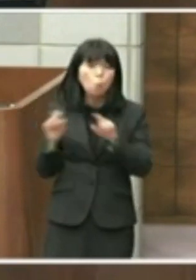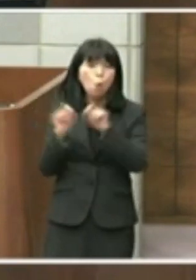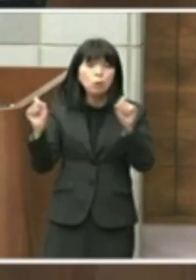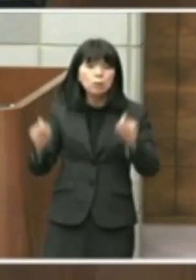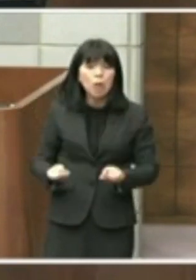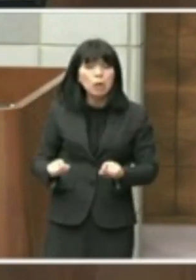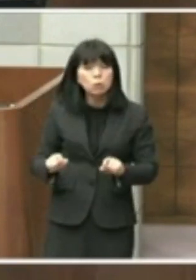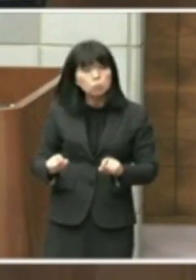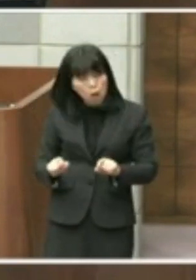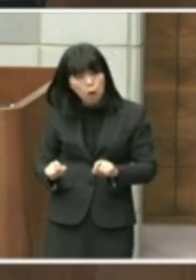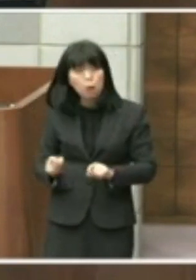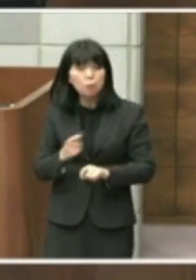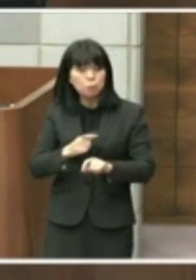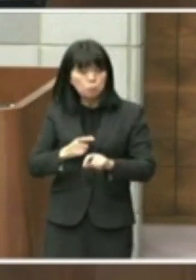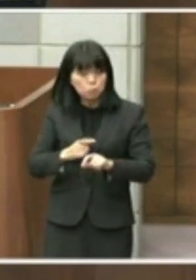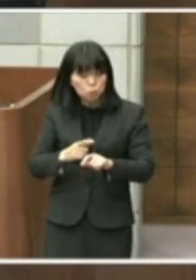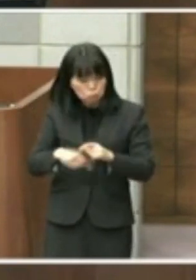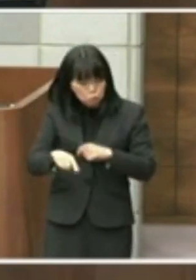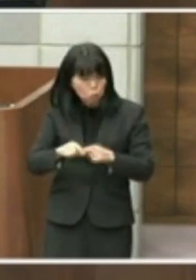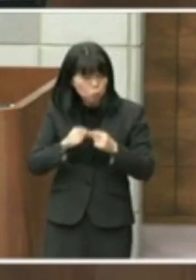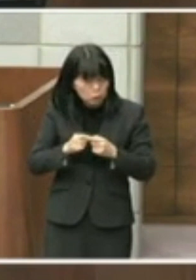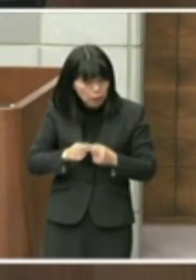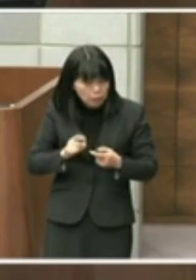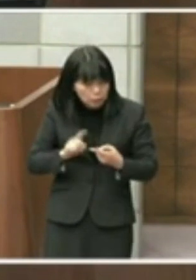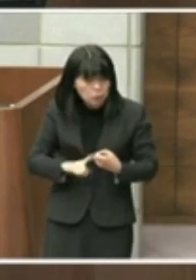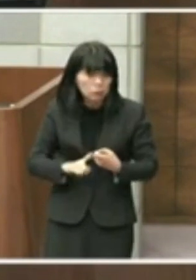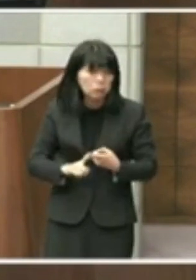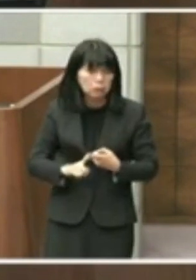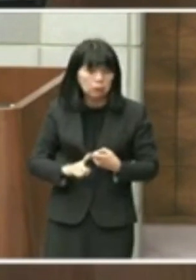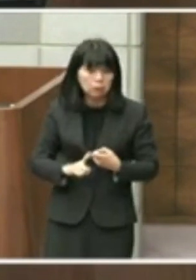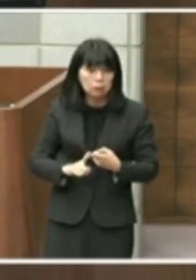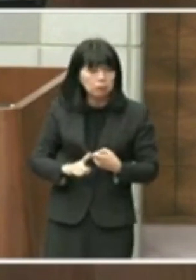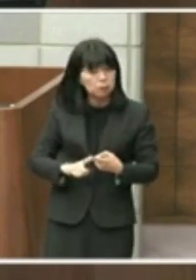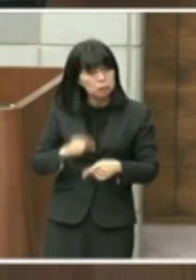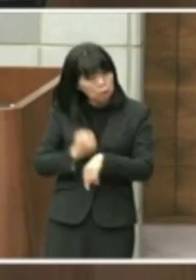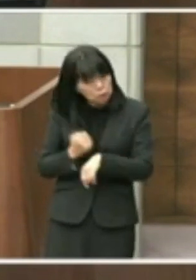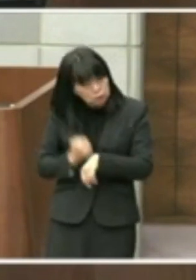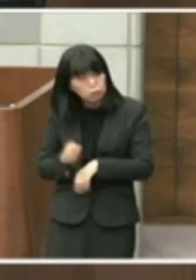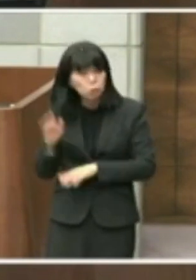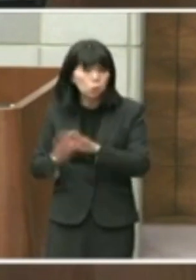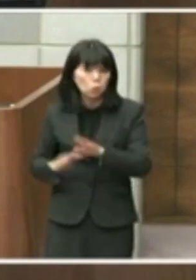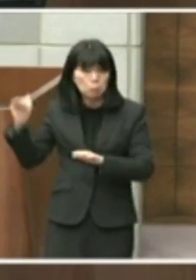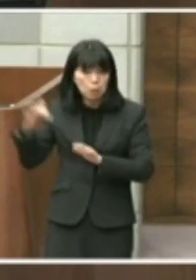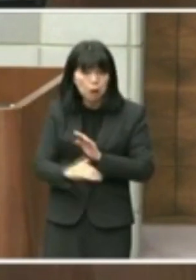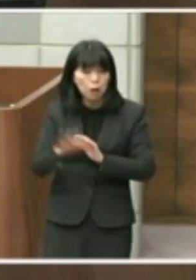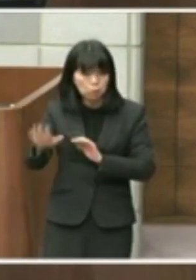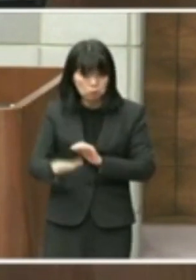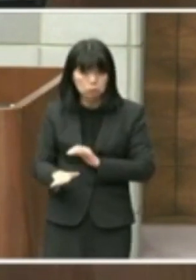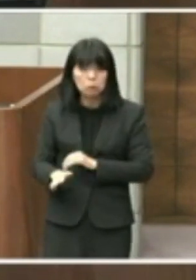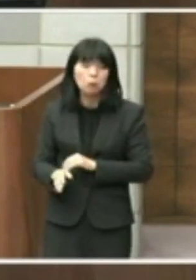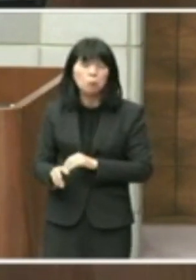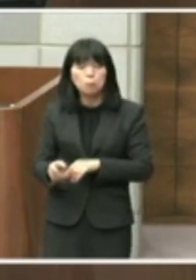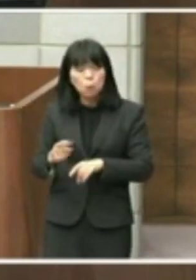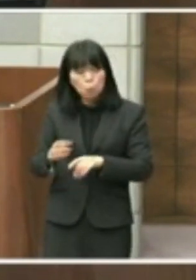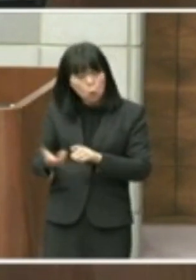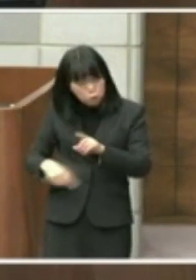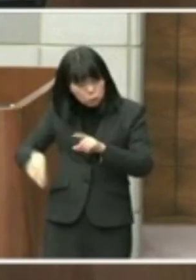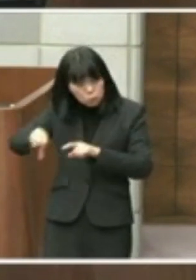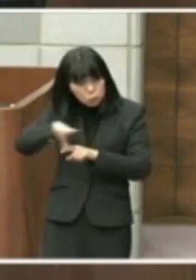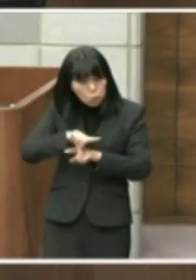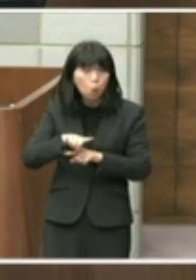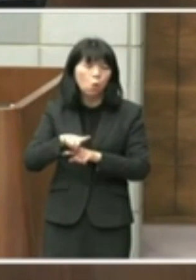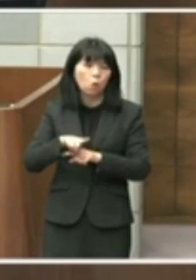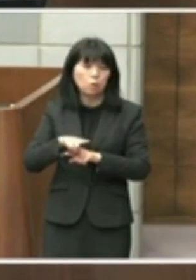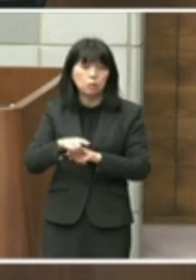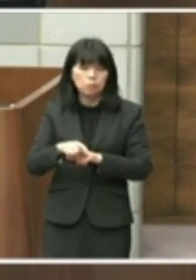一層具体的かつ深刻となっている今これまで以上に踏み込んだ対応が